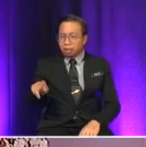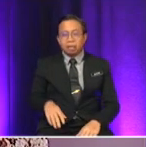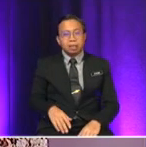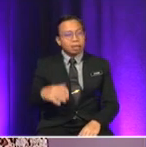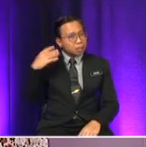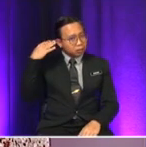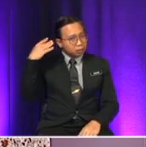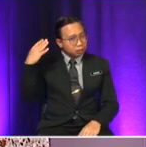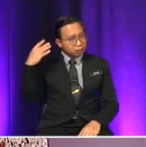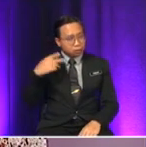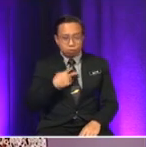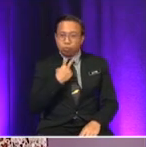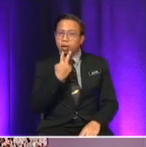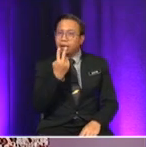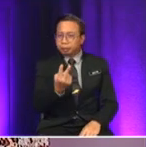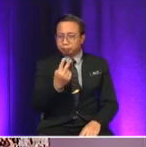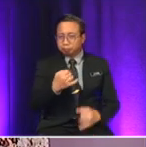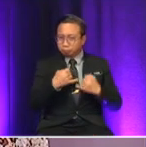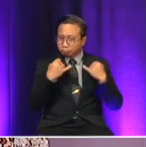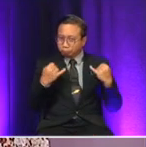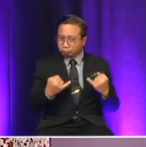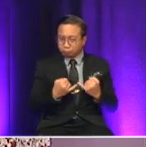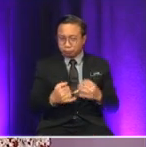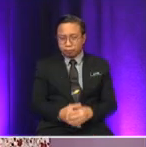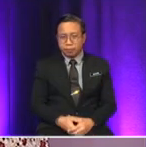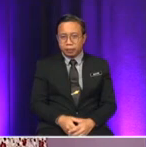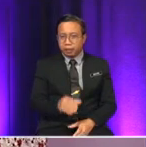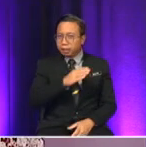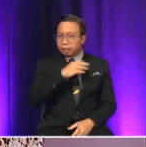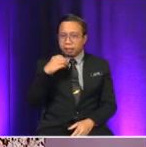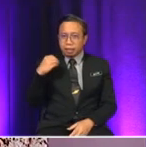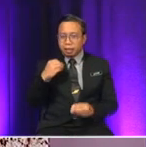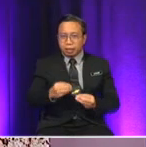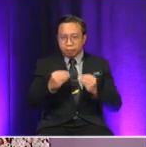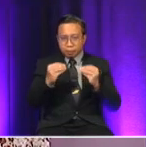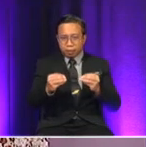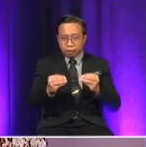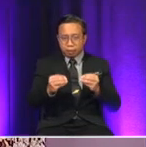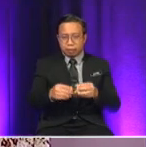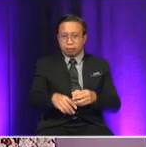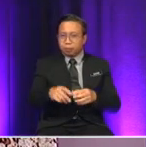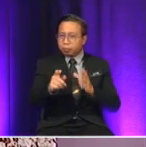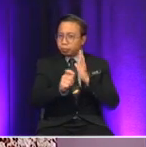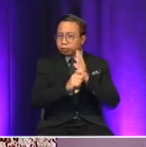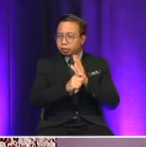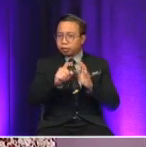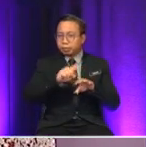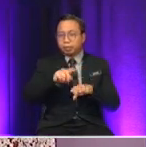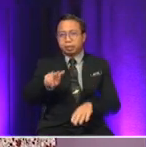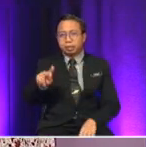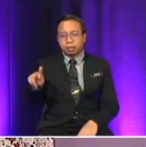dengar suara hati dia, kita dengar luahan hati dia dan berikan peneguhan yang positif kepada kanak-kanak